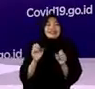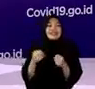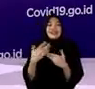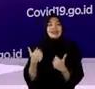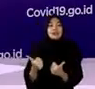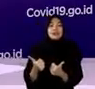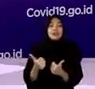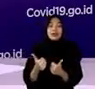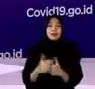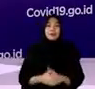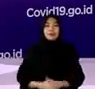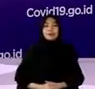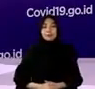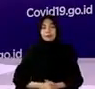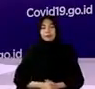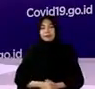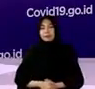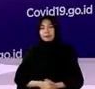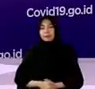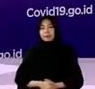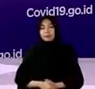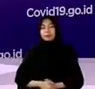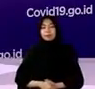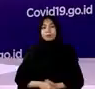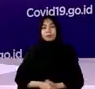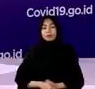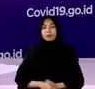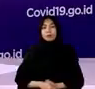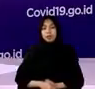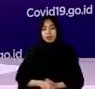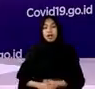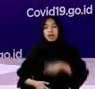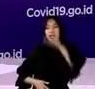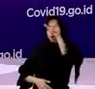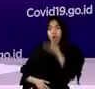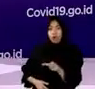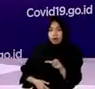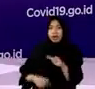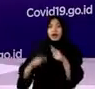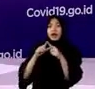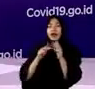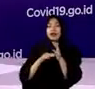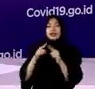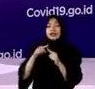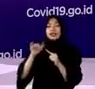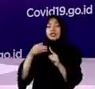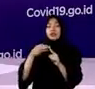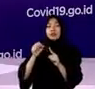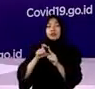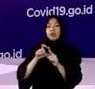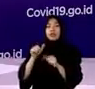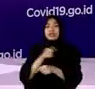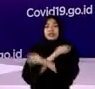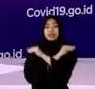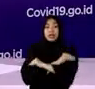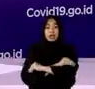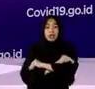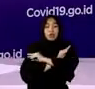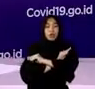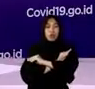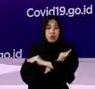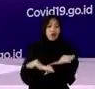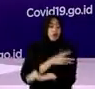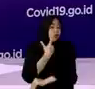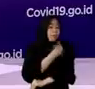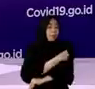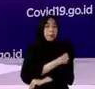itu, studi tentang dampak pembentukan antibodi pada penerima atau efektivitas vaksin juga menjadi penting untuk mengetahui